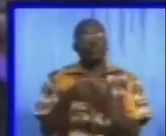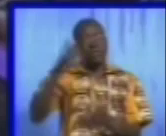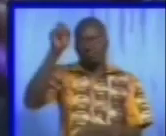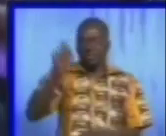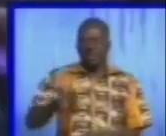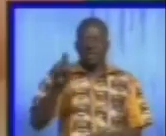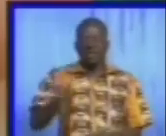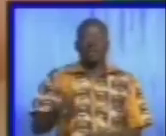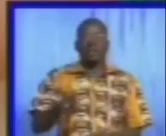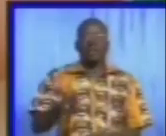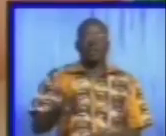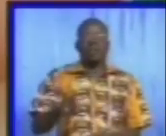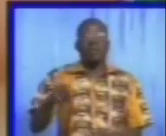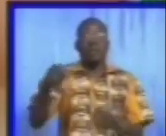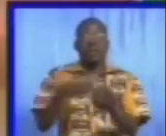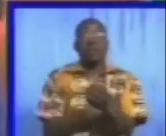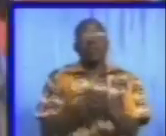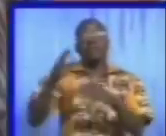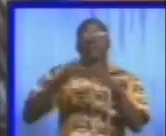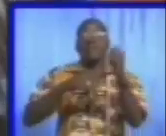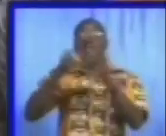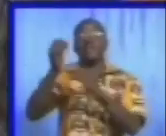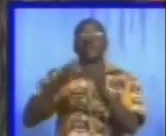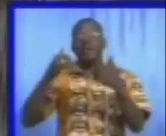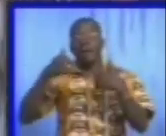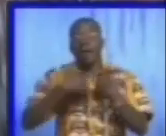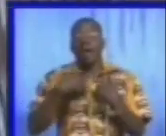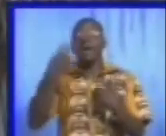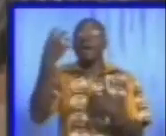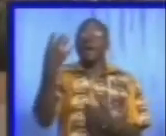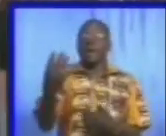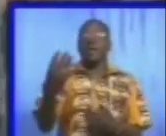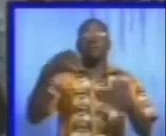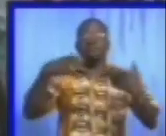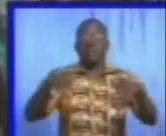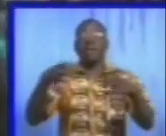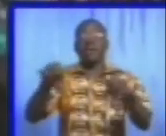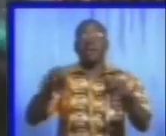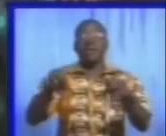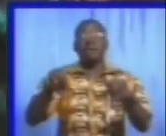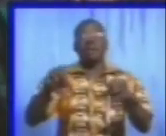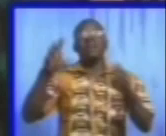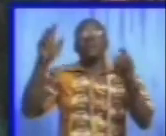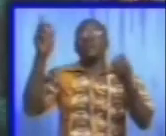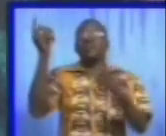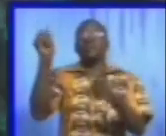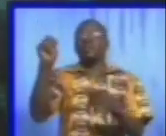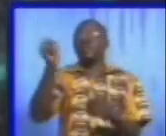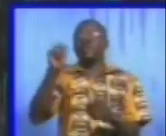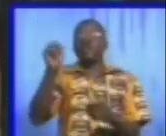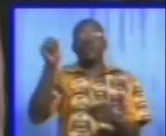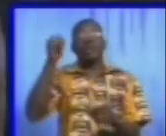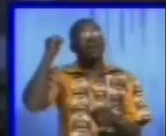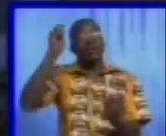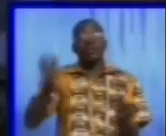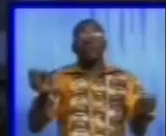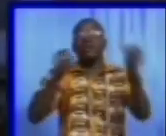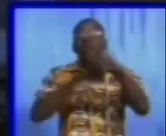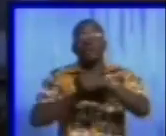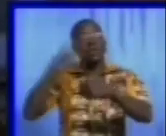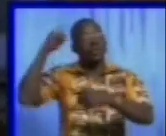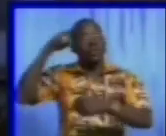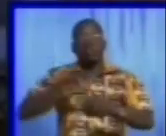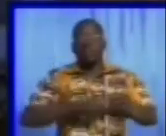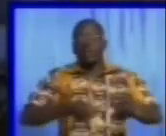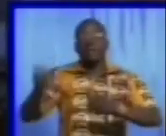nécessaires. La nouvelle infrastructure est composée de 4 salles de classe, de toilettes et d'une salle pour l'administration.